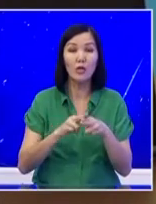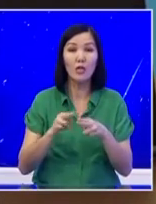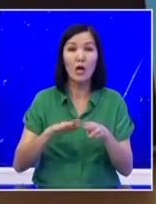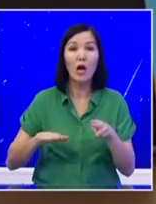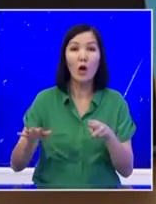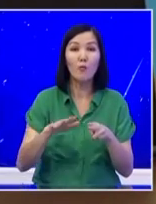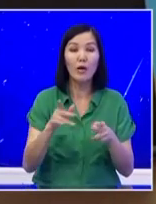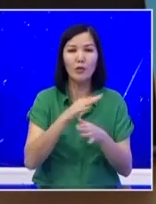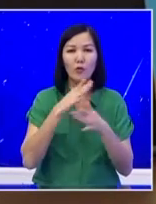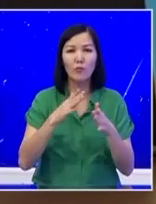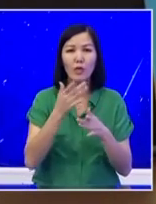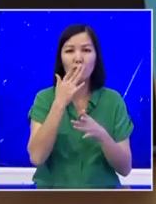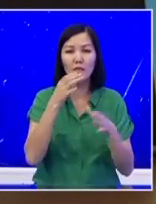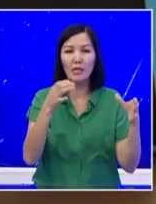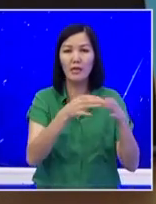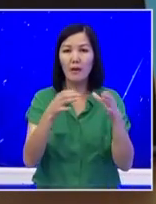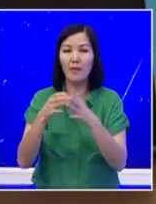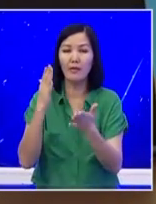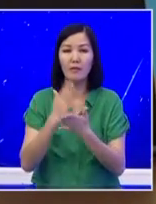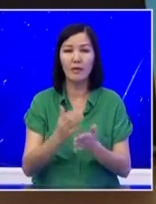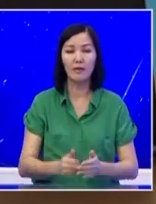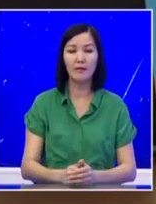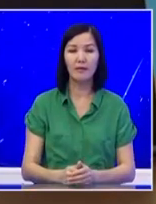аумағында көптеген шетелдік компаниялар бар.